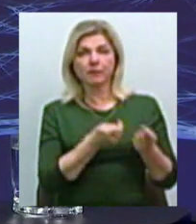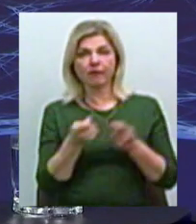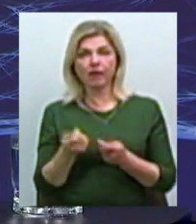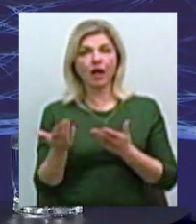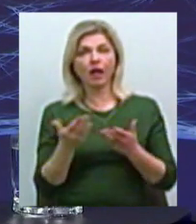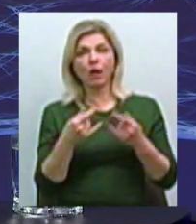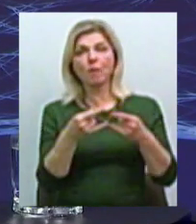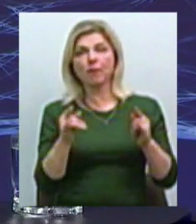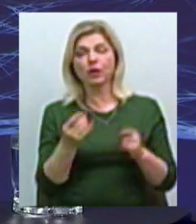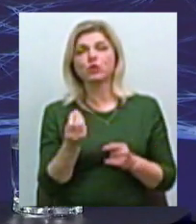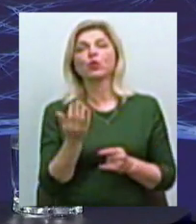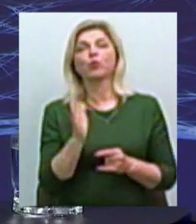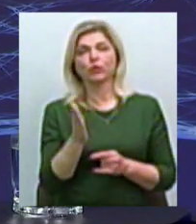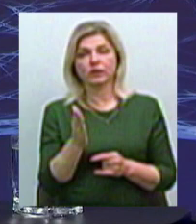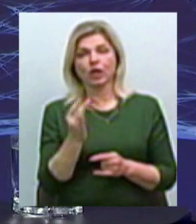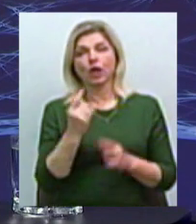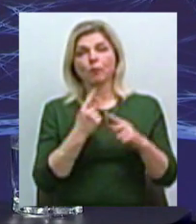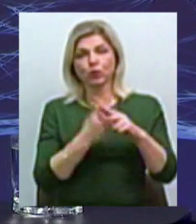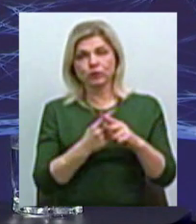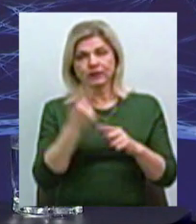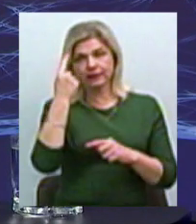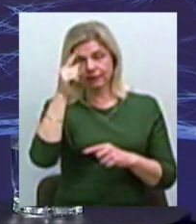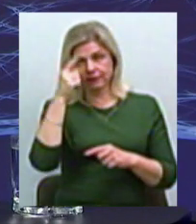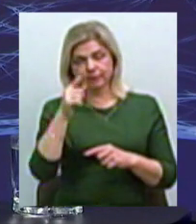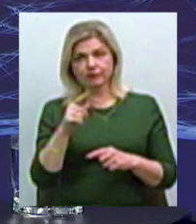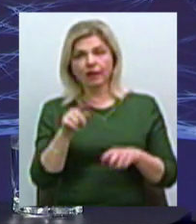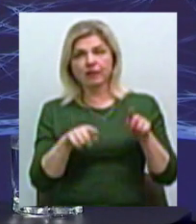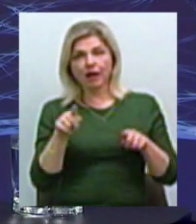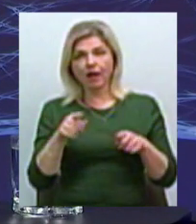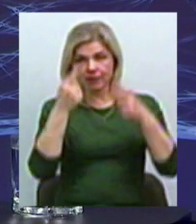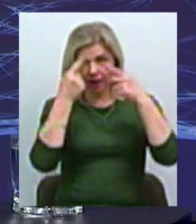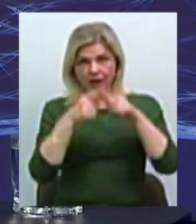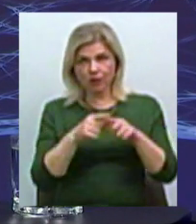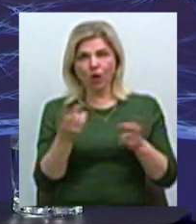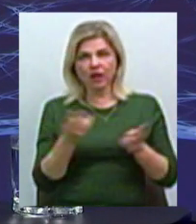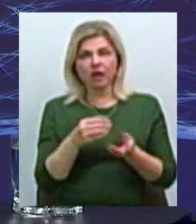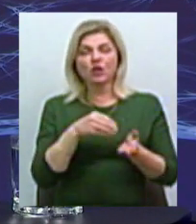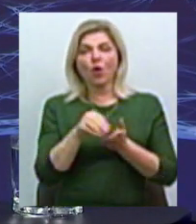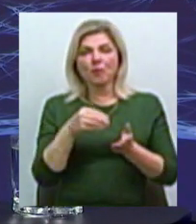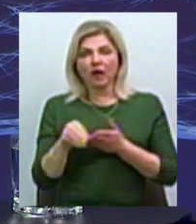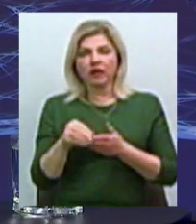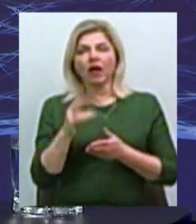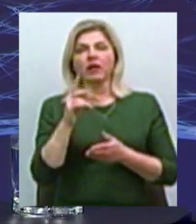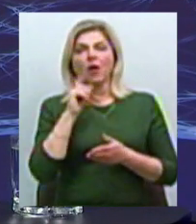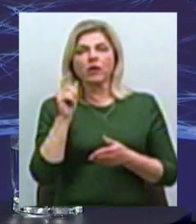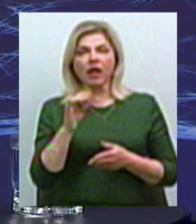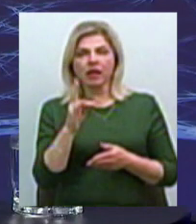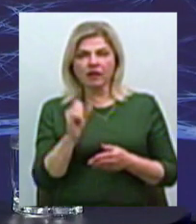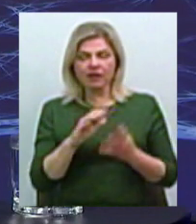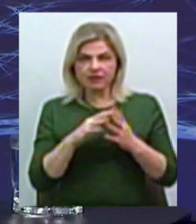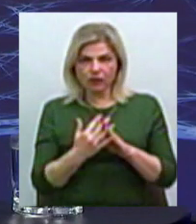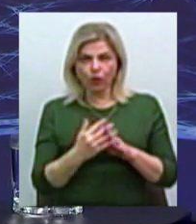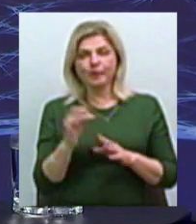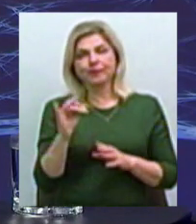буде коштувати. Плюс іде ще питання, там також деякі техніку да закупити, це там Українка, село, і